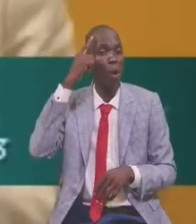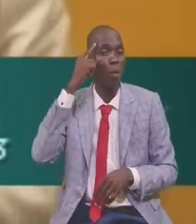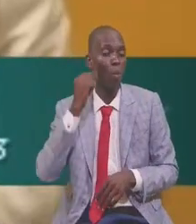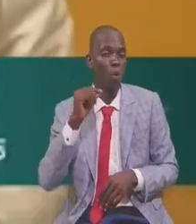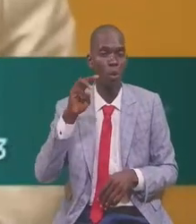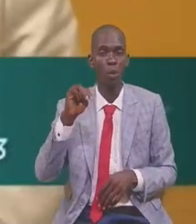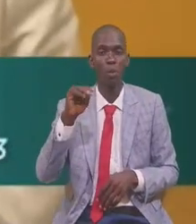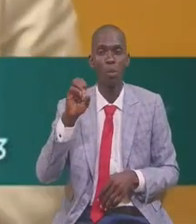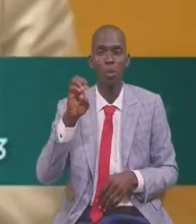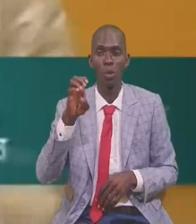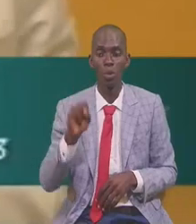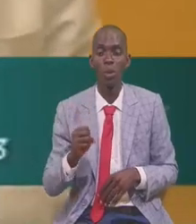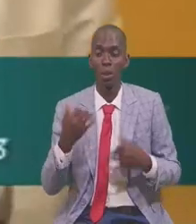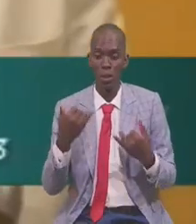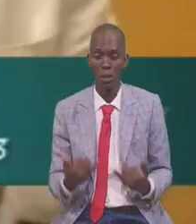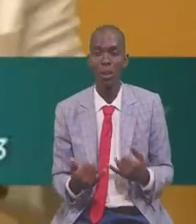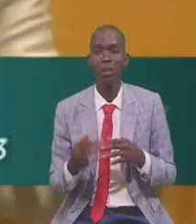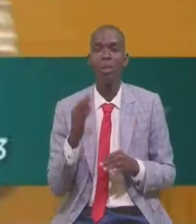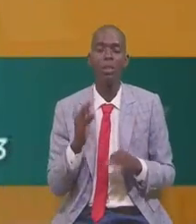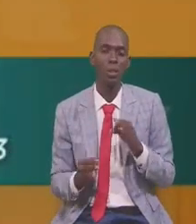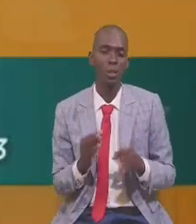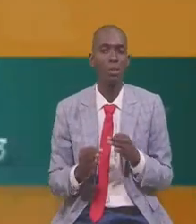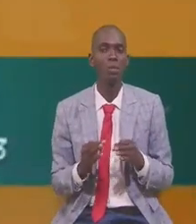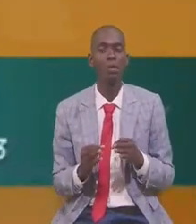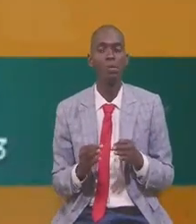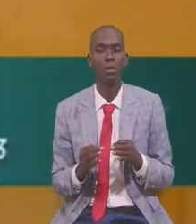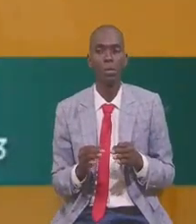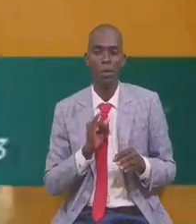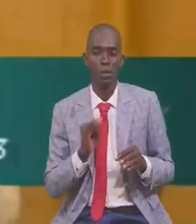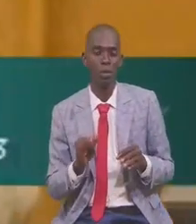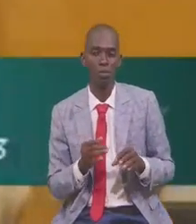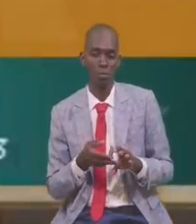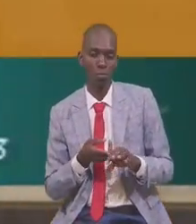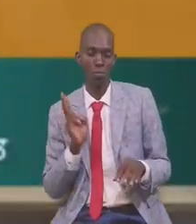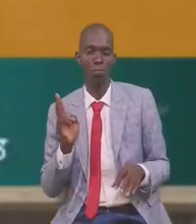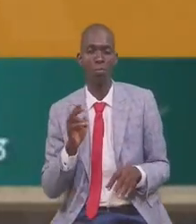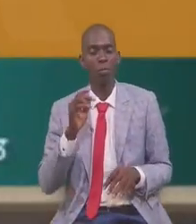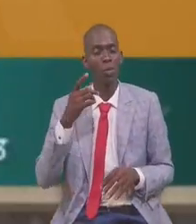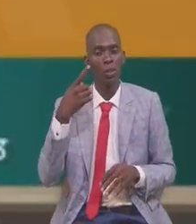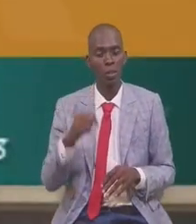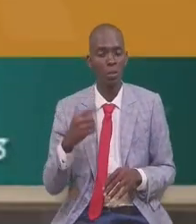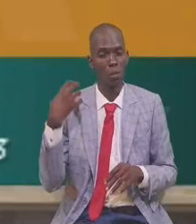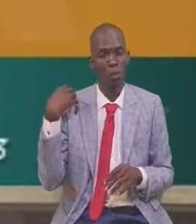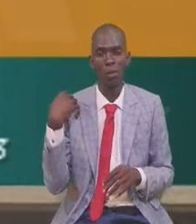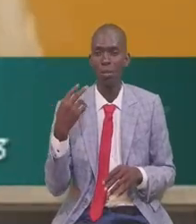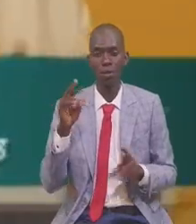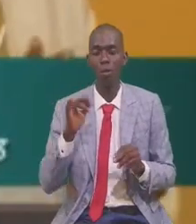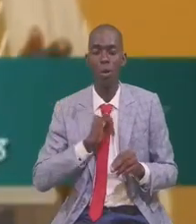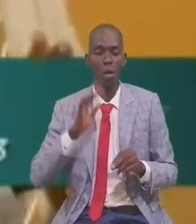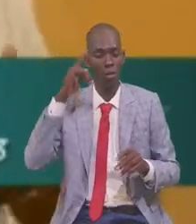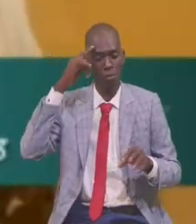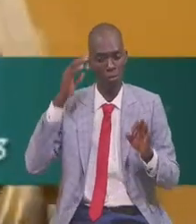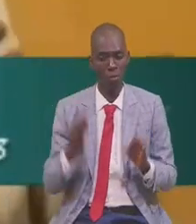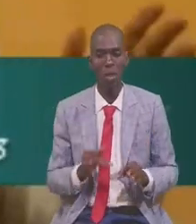Si nous allons cette décision-là, je te quitterai point, là, et ma